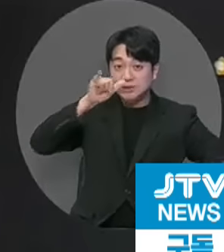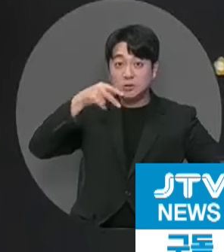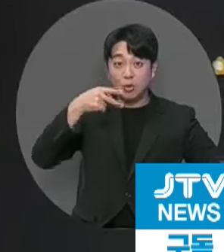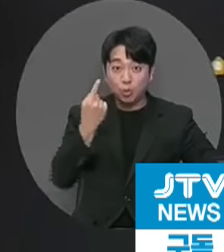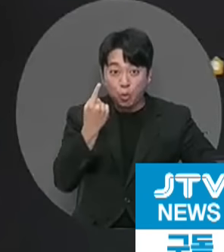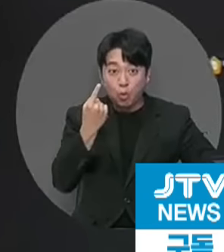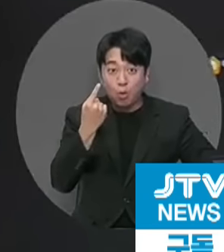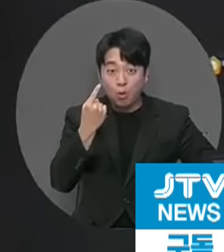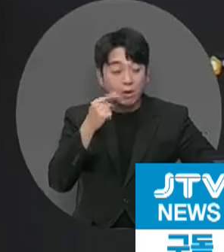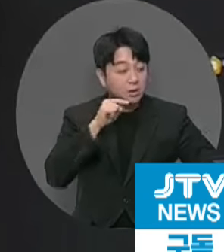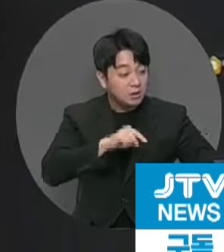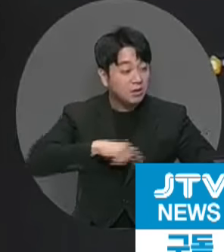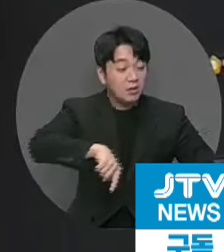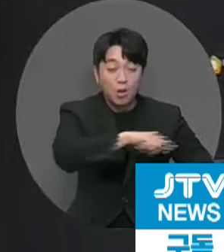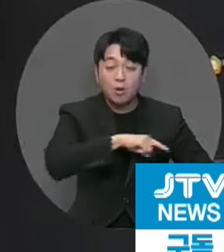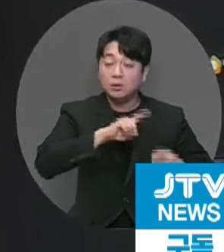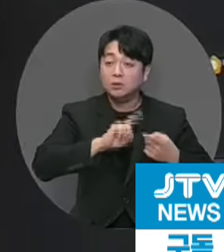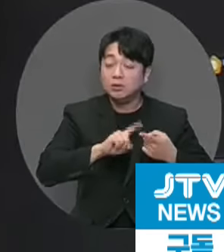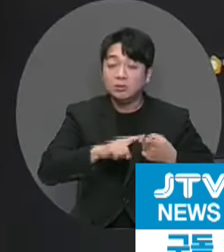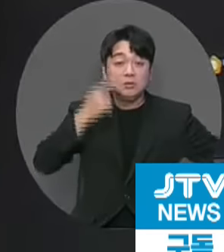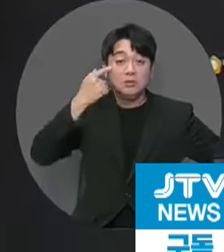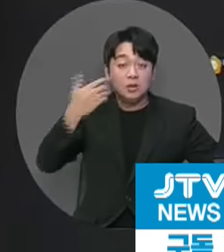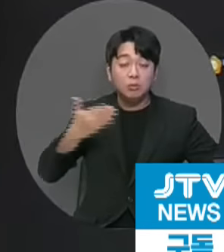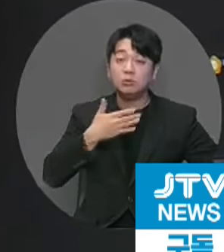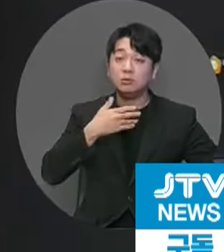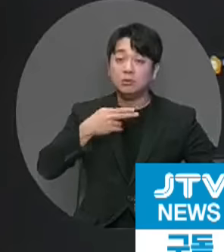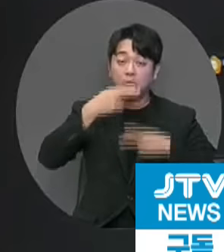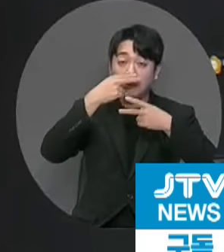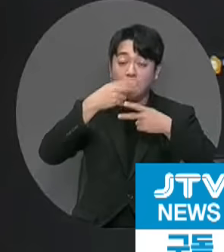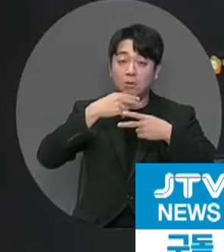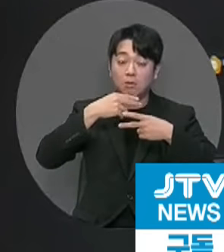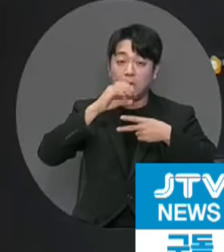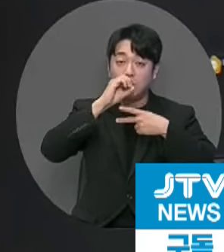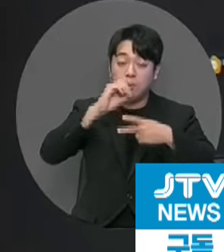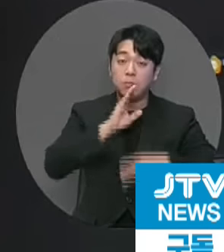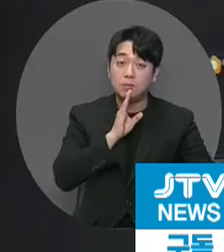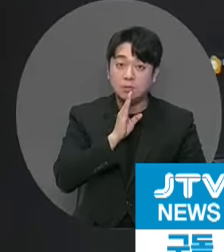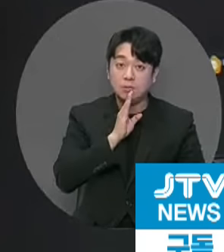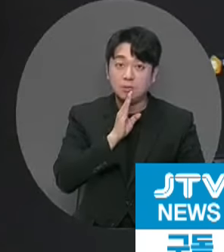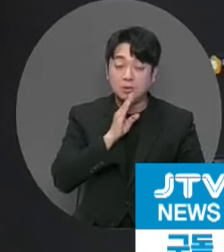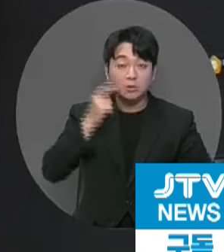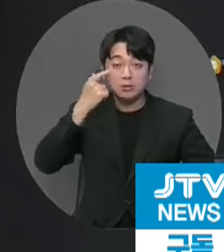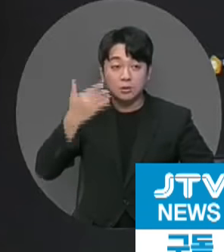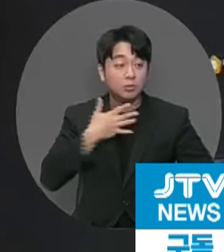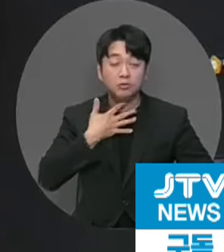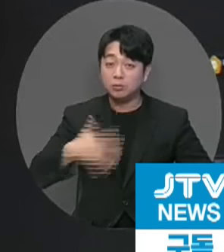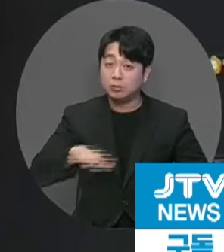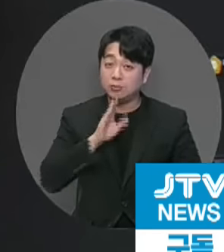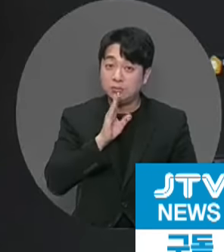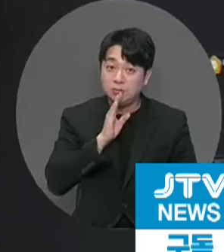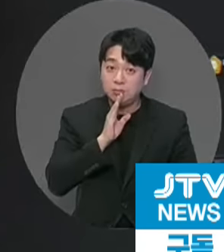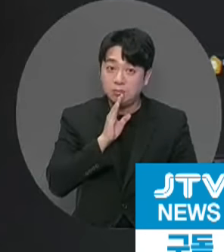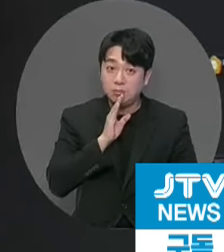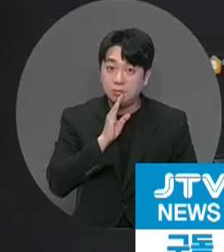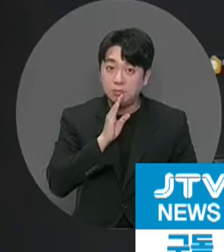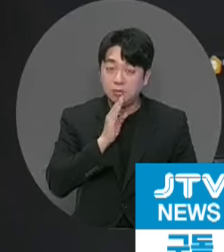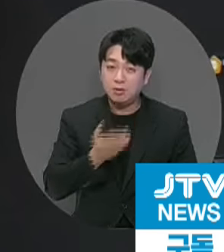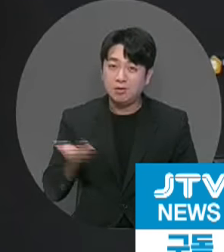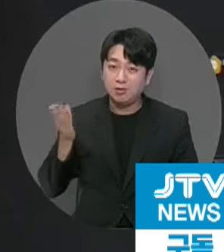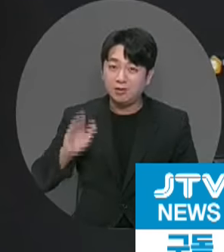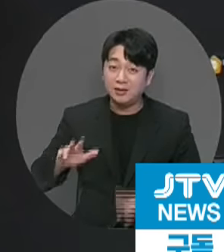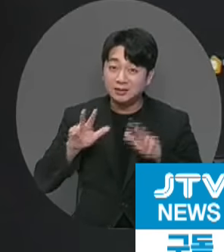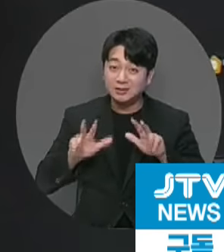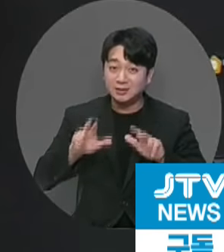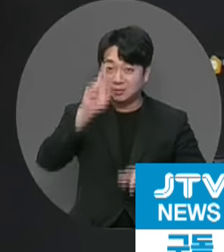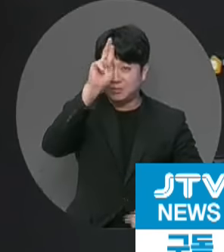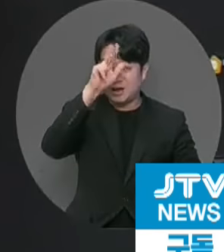제가 그럼에도 불구하고 이거를 박장범 후보자 방탄하기